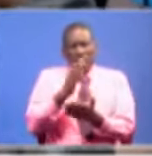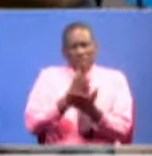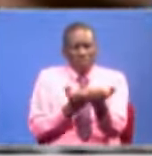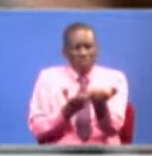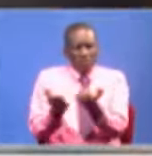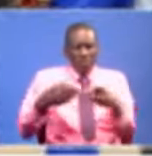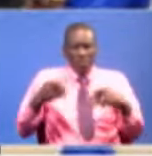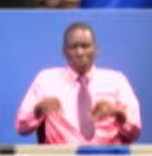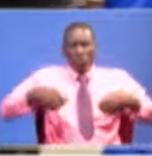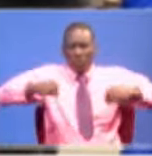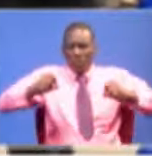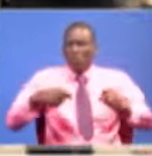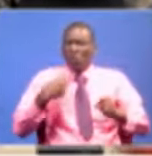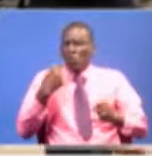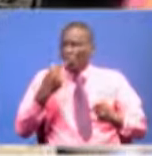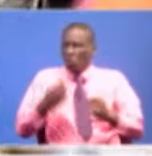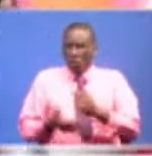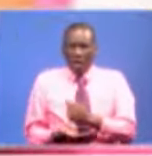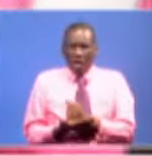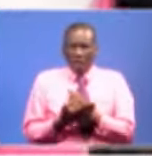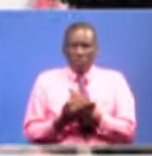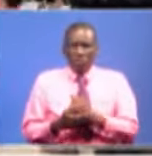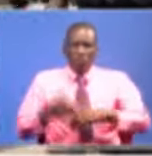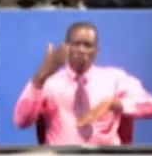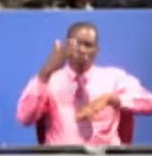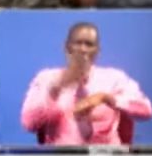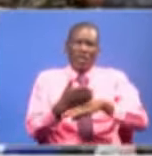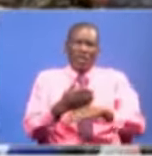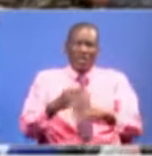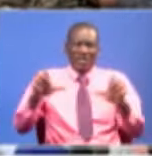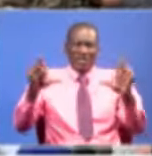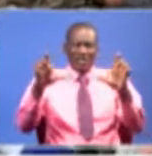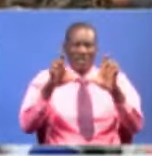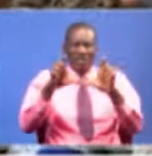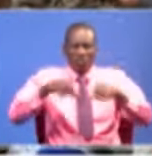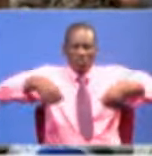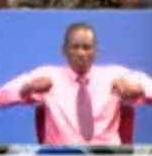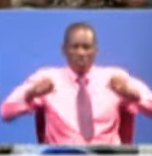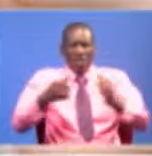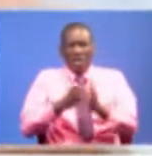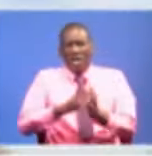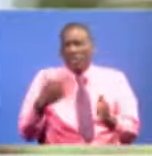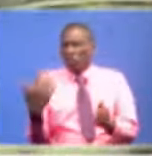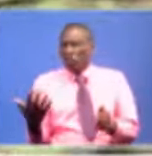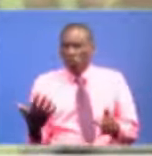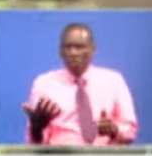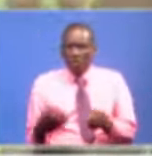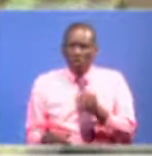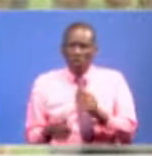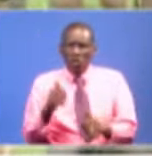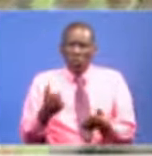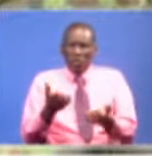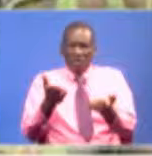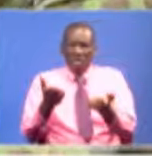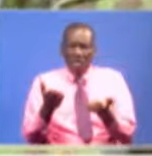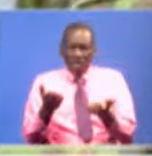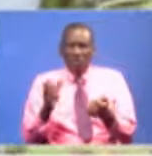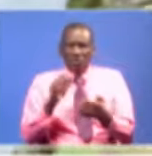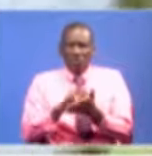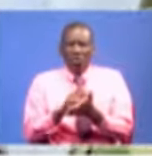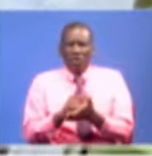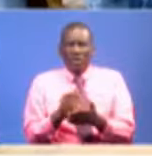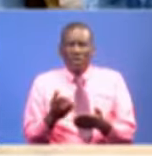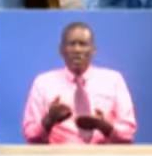pikipiki ambao huwasaidia kugushi hati za pikipiki pamoja na stakabadhi zingine zinazohitajika ili